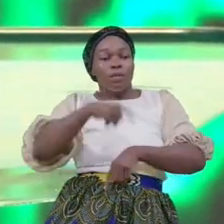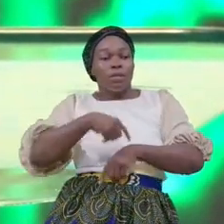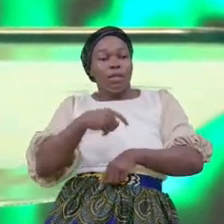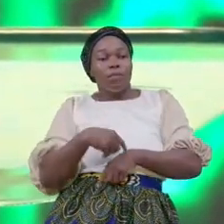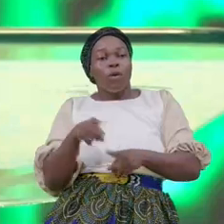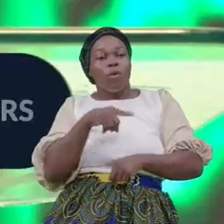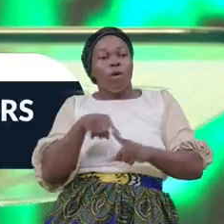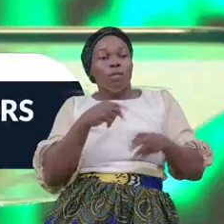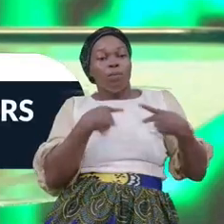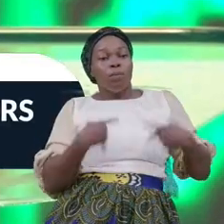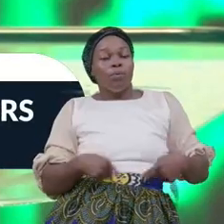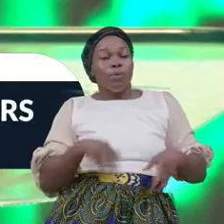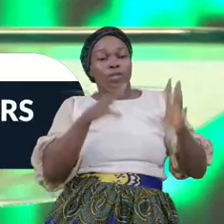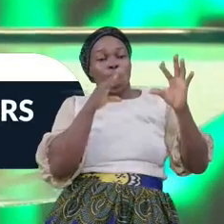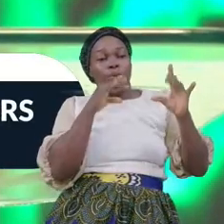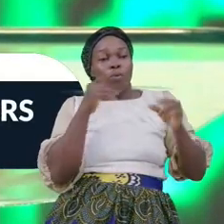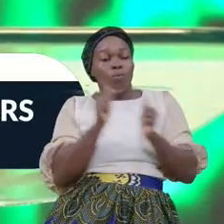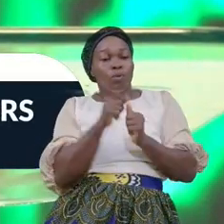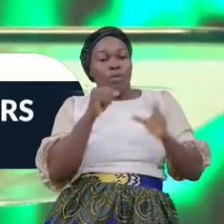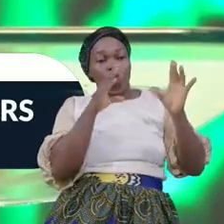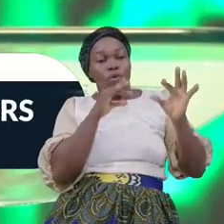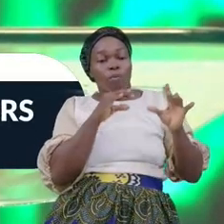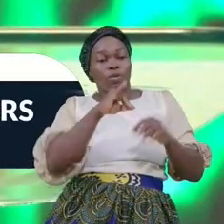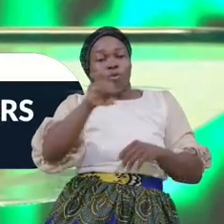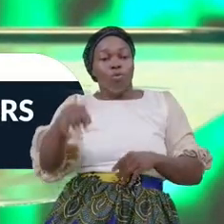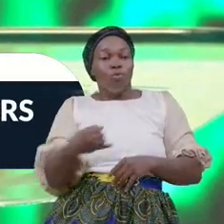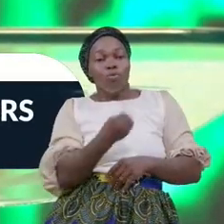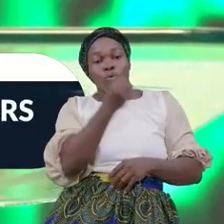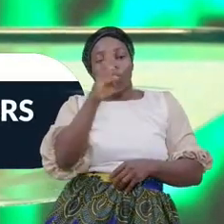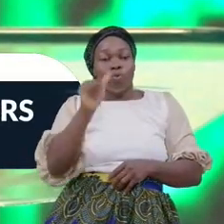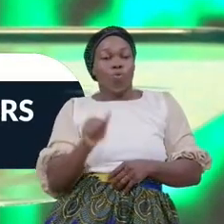comme les sacrificateurs sonnaient des trompettes,